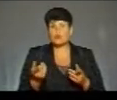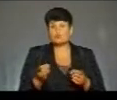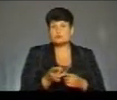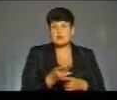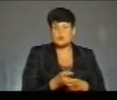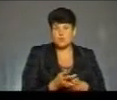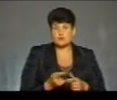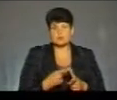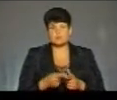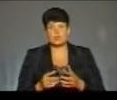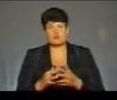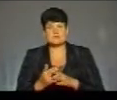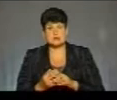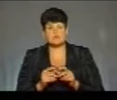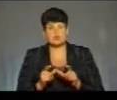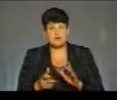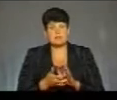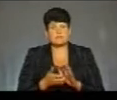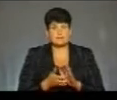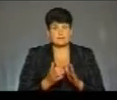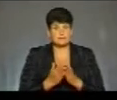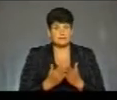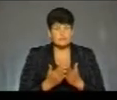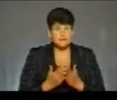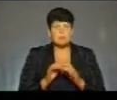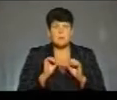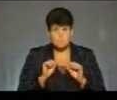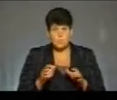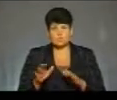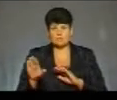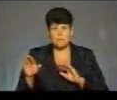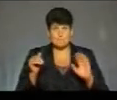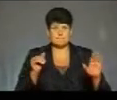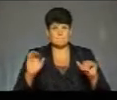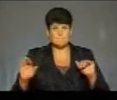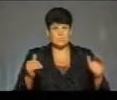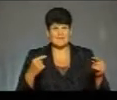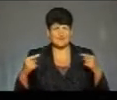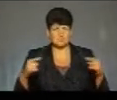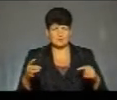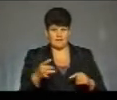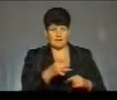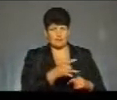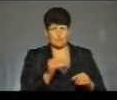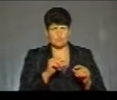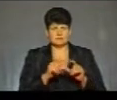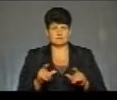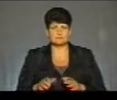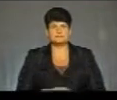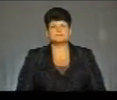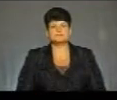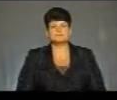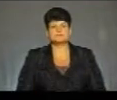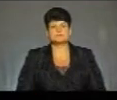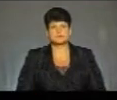чи в якомусь селі, школі бракує таких підручників, ми можемо позичати з іншого району, з іншого навчального закладу.